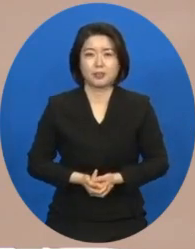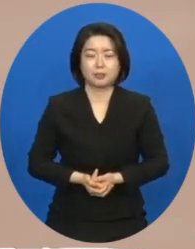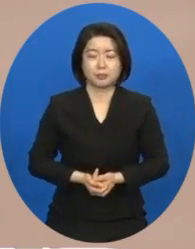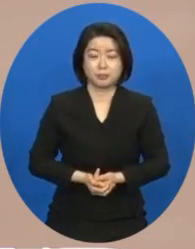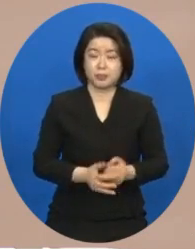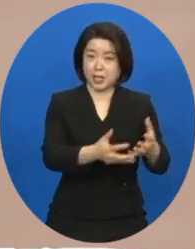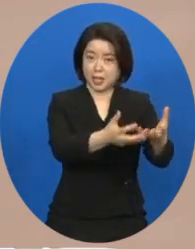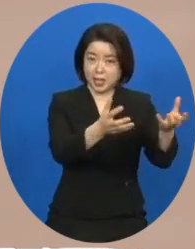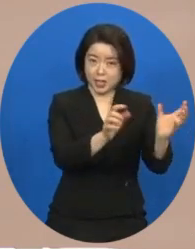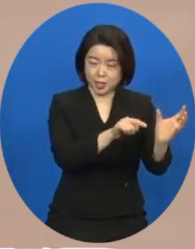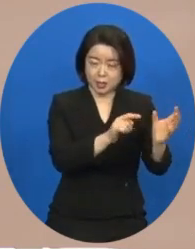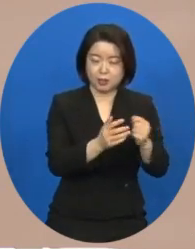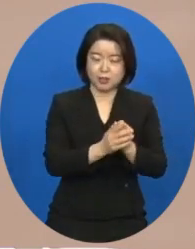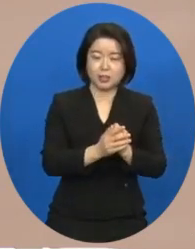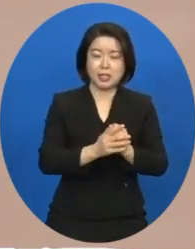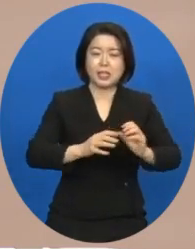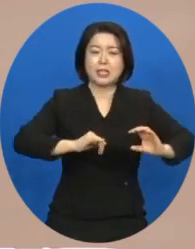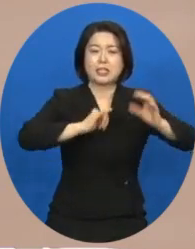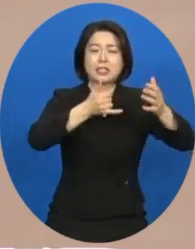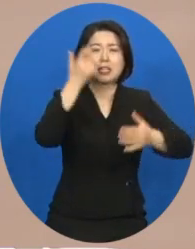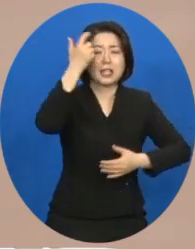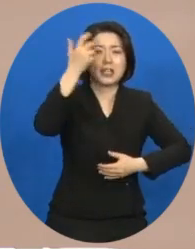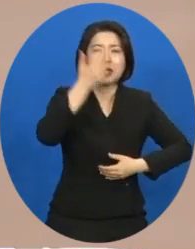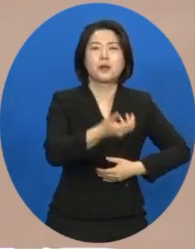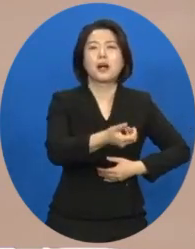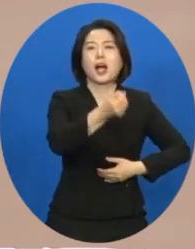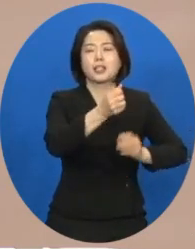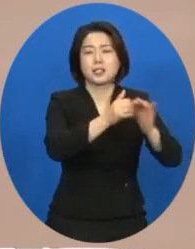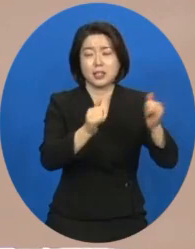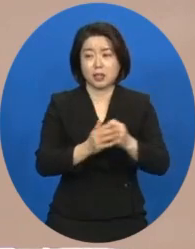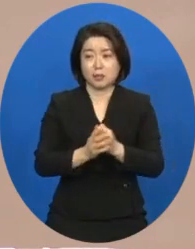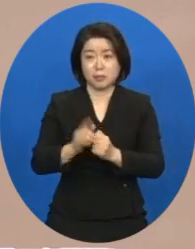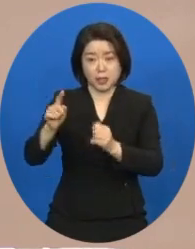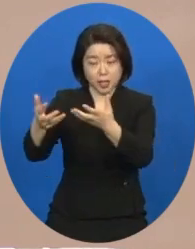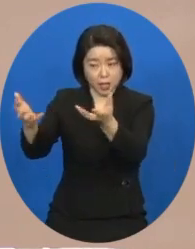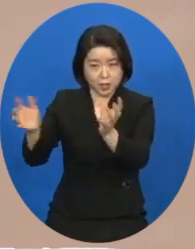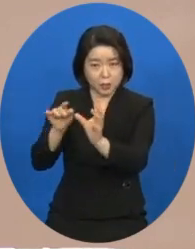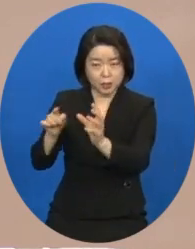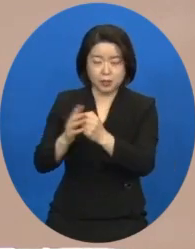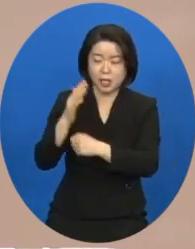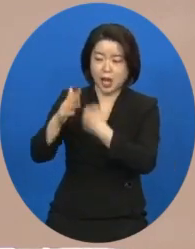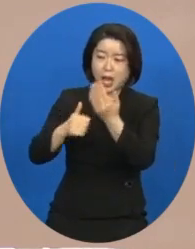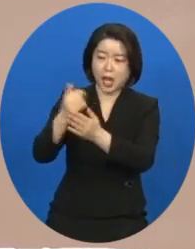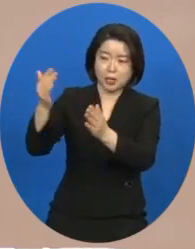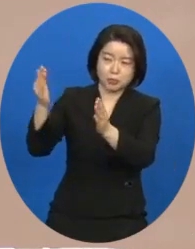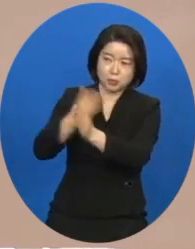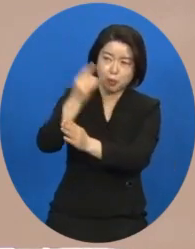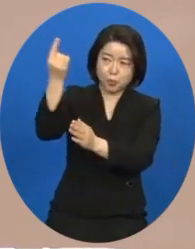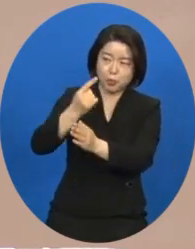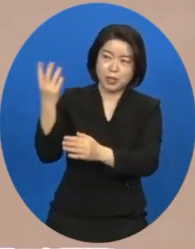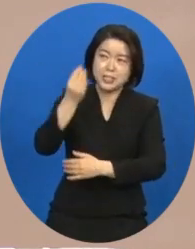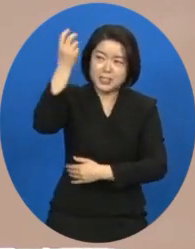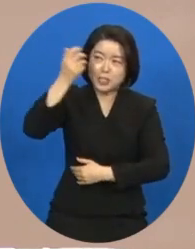한 사람은 세상의 영을 가진 사람, 한 사람은 하나님께로 온 성령을 받은